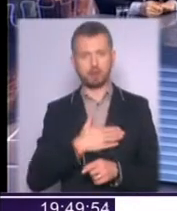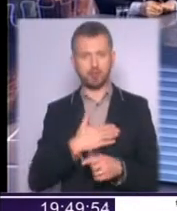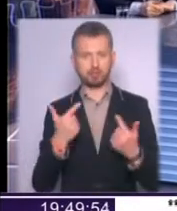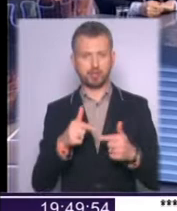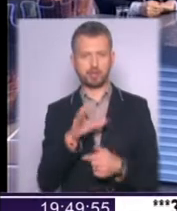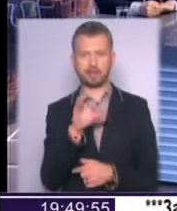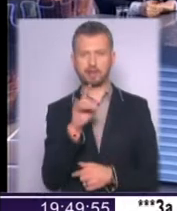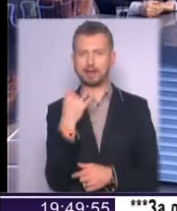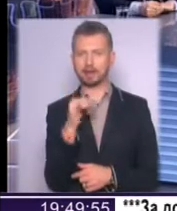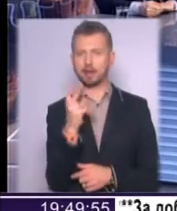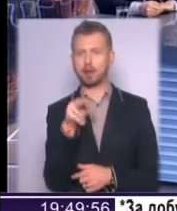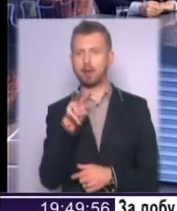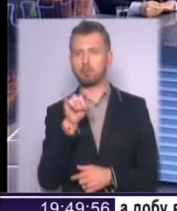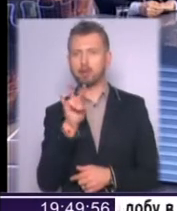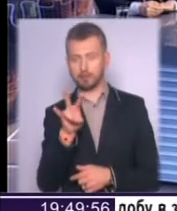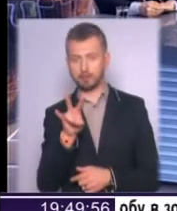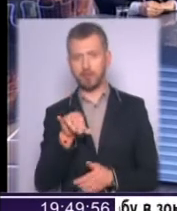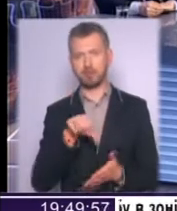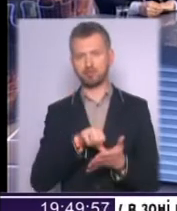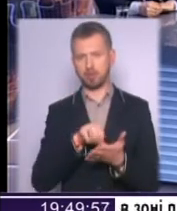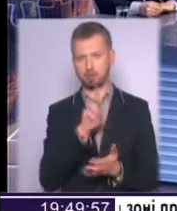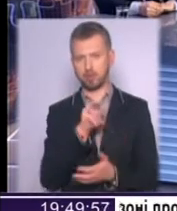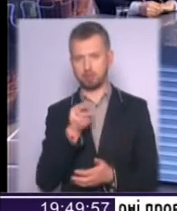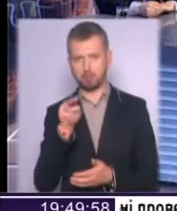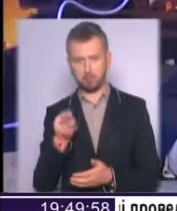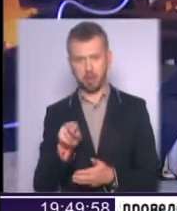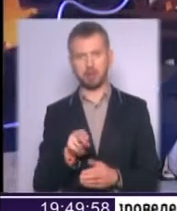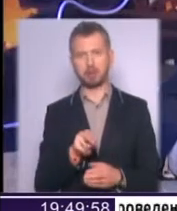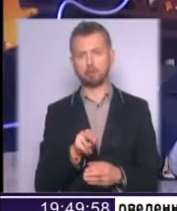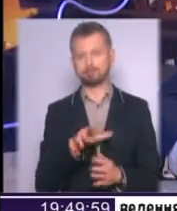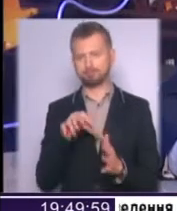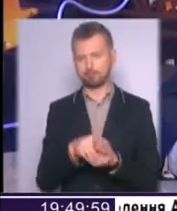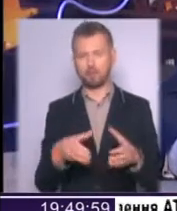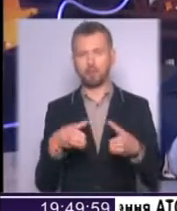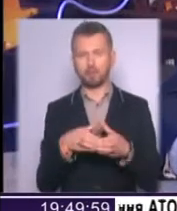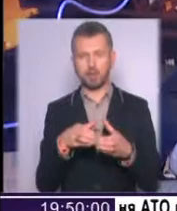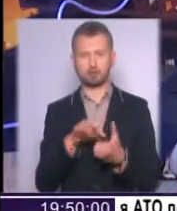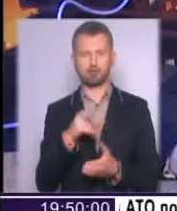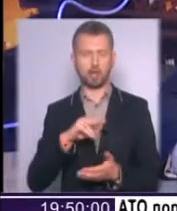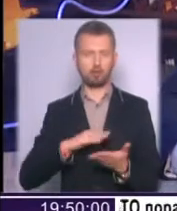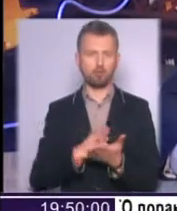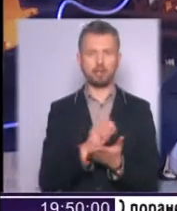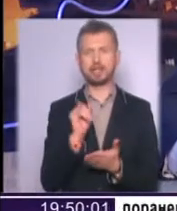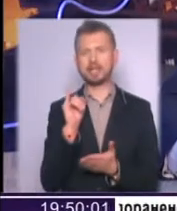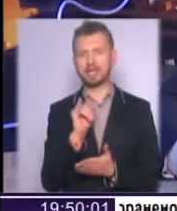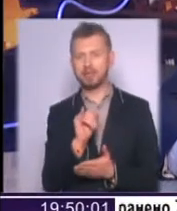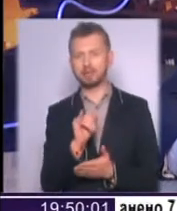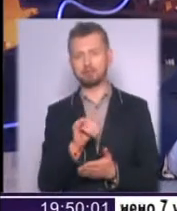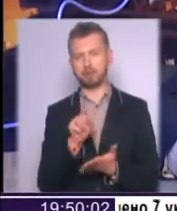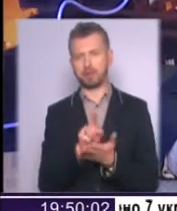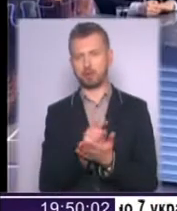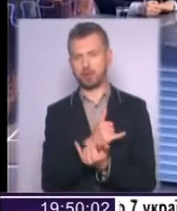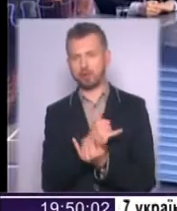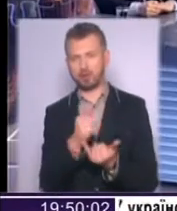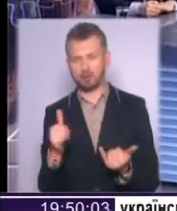член фракції «Блок Петра Порошенка», перший заступник голови парламентського комітету з питань соціальної політики, зайнятості та пенсійного забезпечення, представник